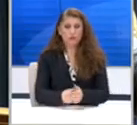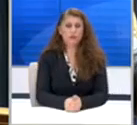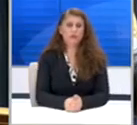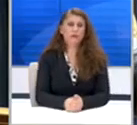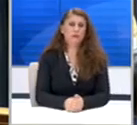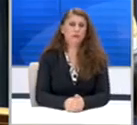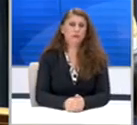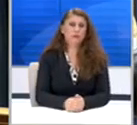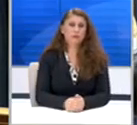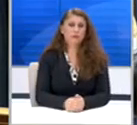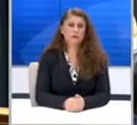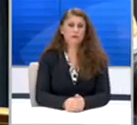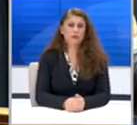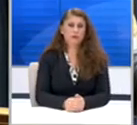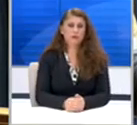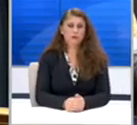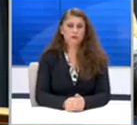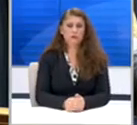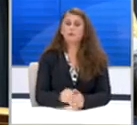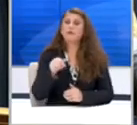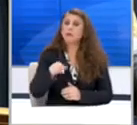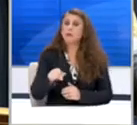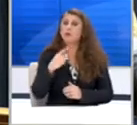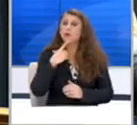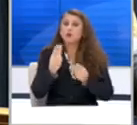χρειάς, ή να μειωσήν